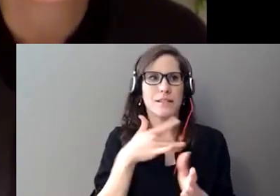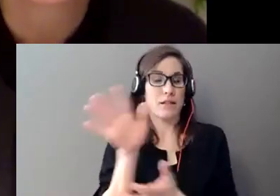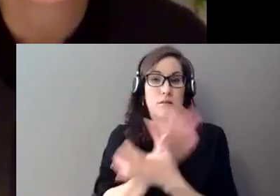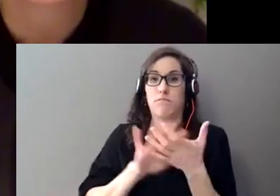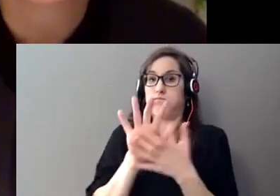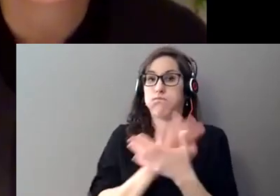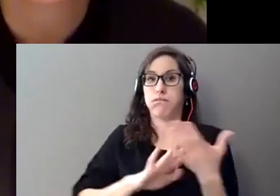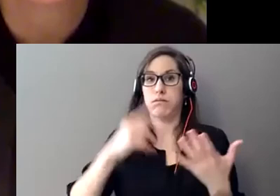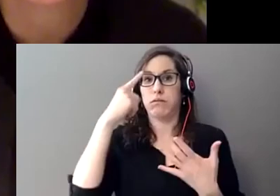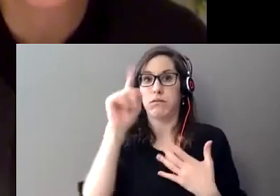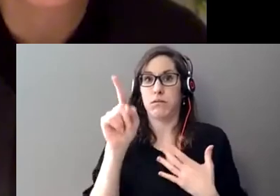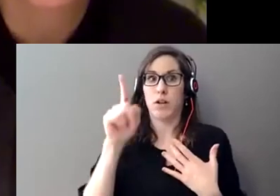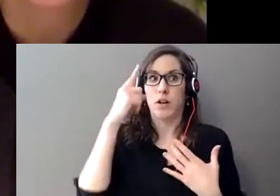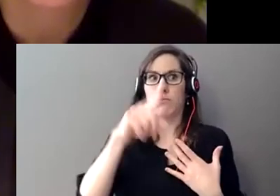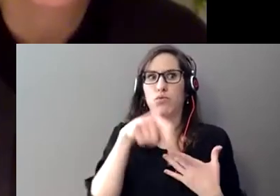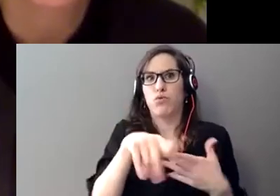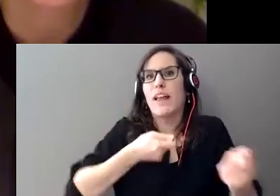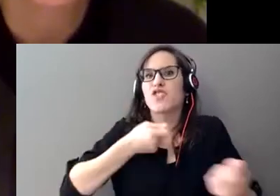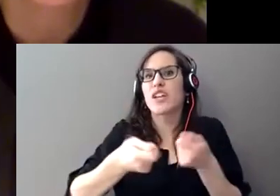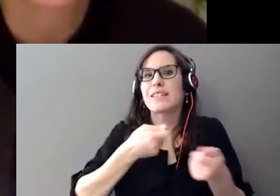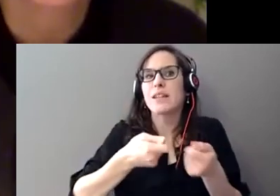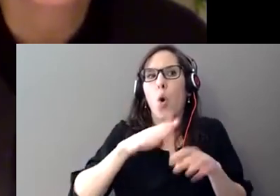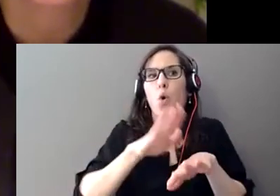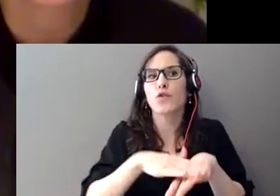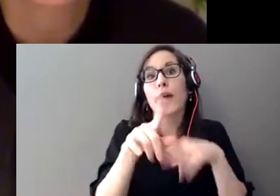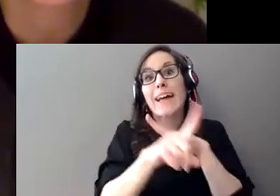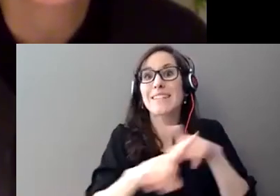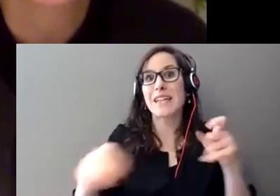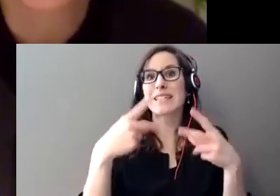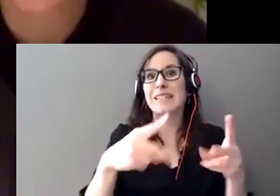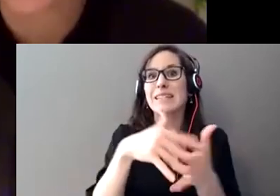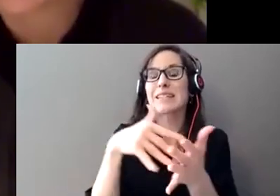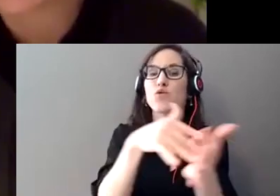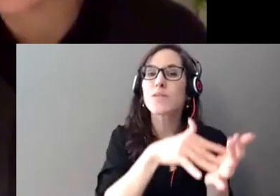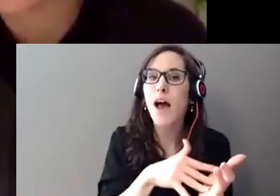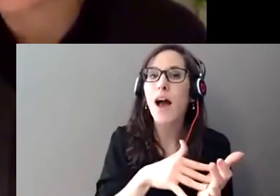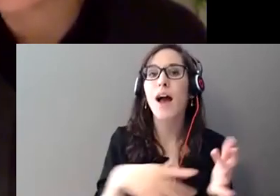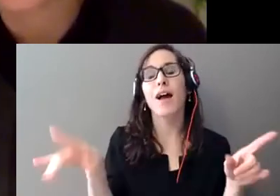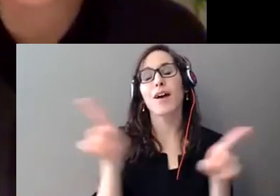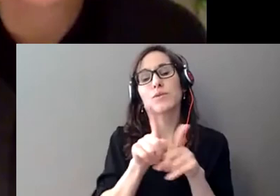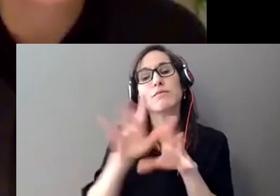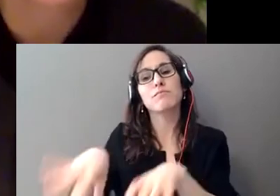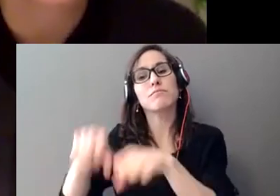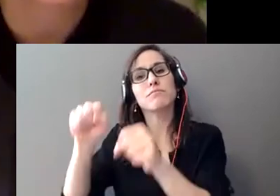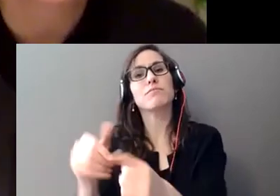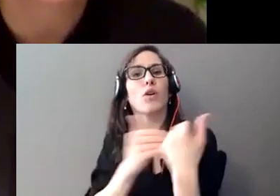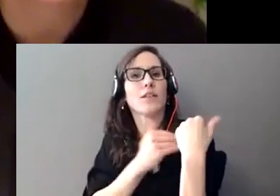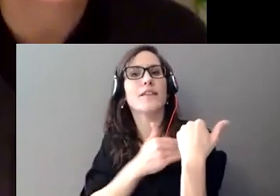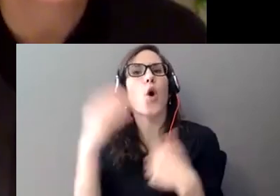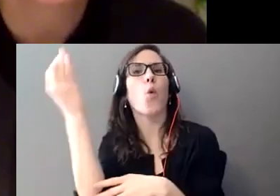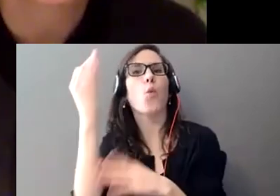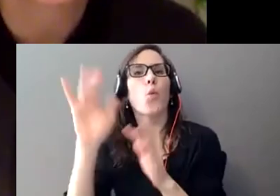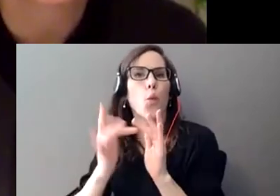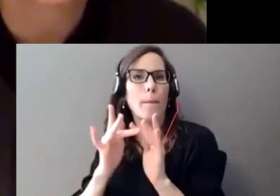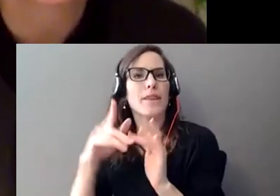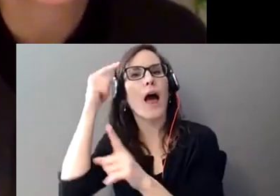diversité des étudiants et d'ailleurs on organise un webinaire à destination des enseignants avec la